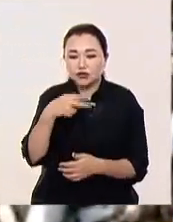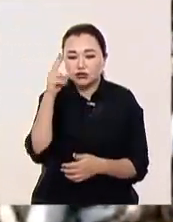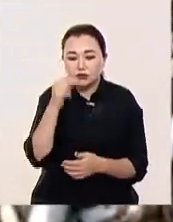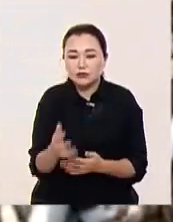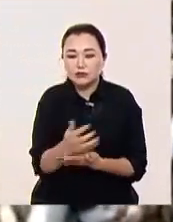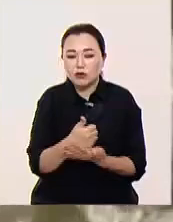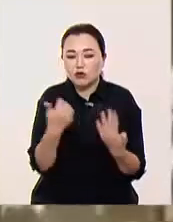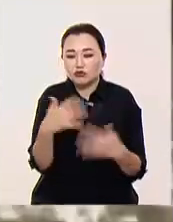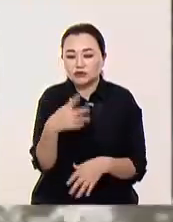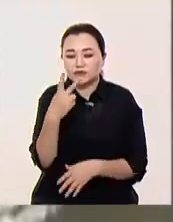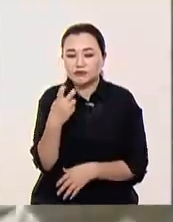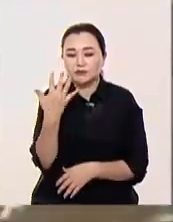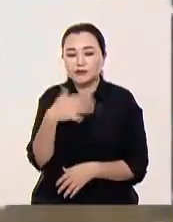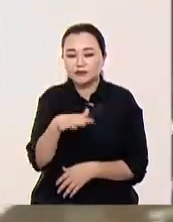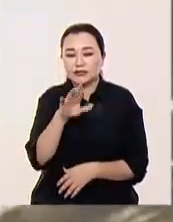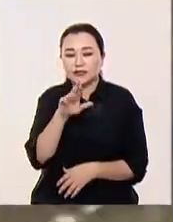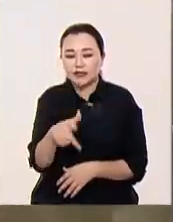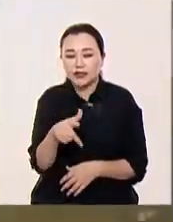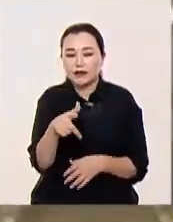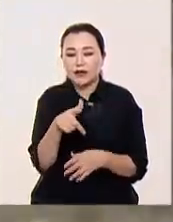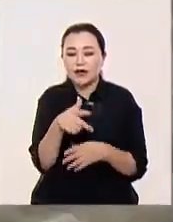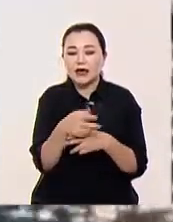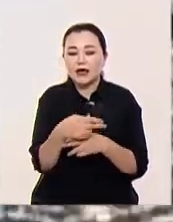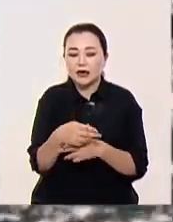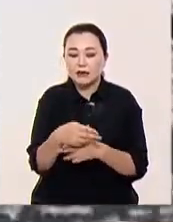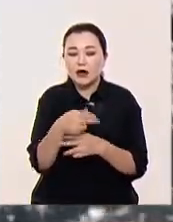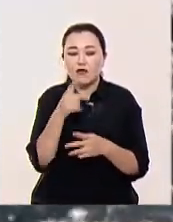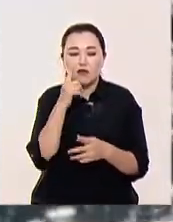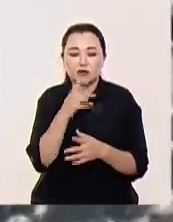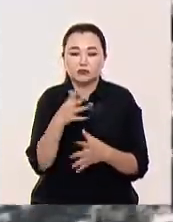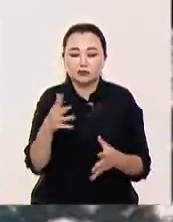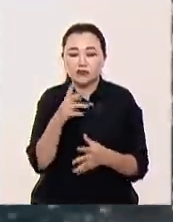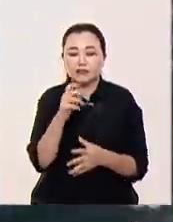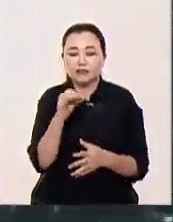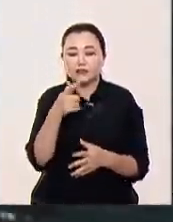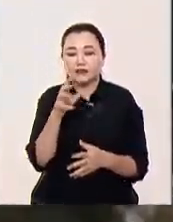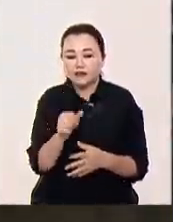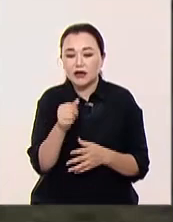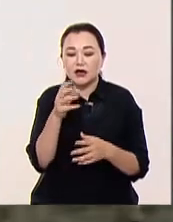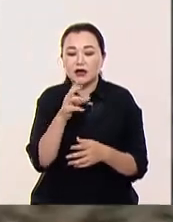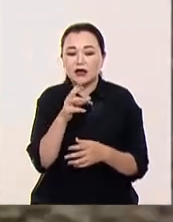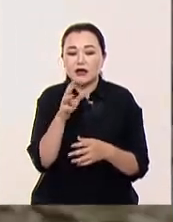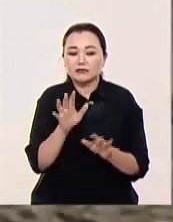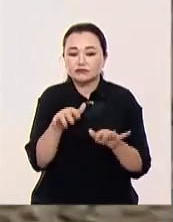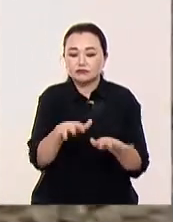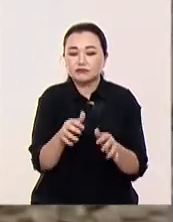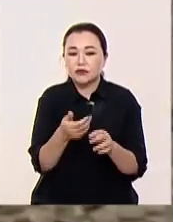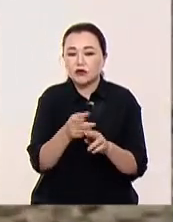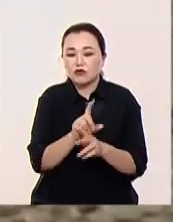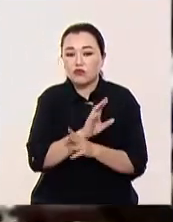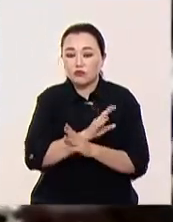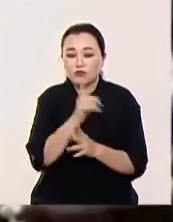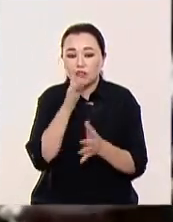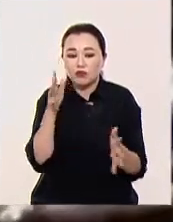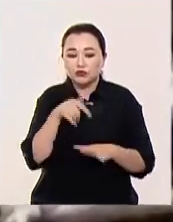уже 250 килограммов рыбы. В основном погибли сиговые породы, пелять и репус. По словам ихтиологов, они